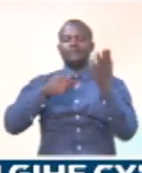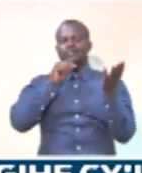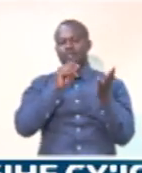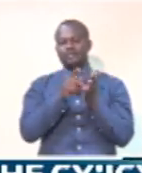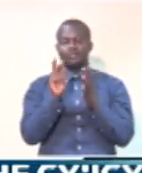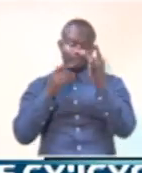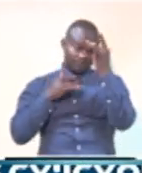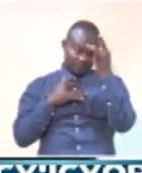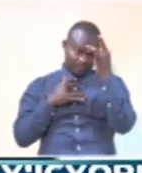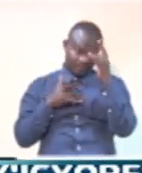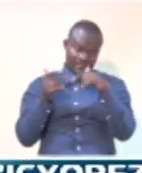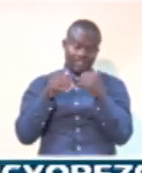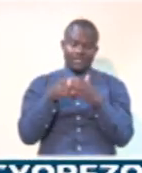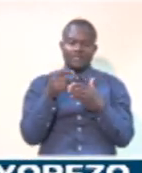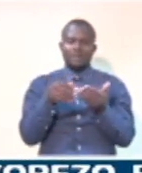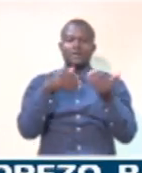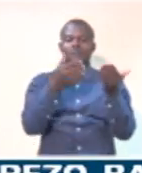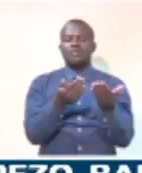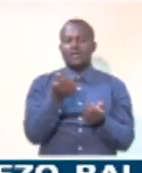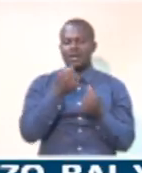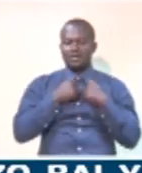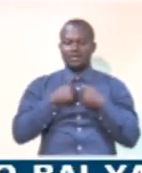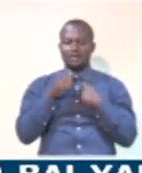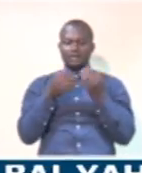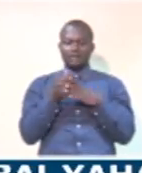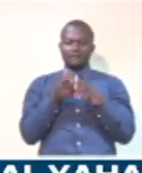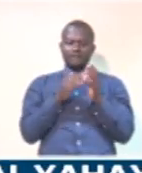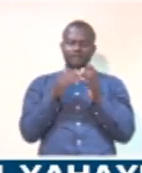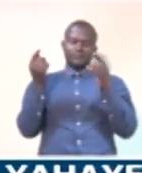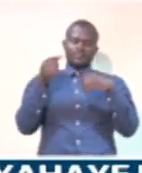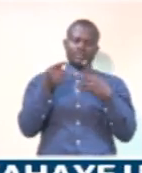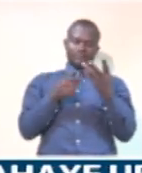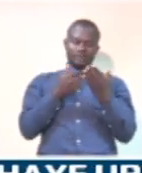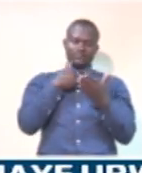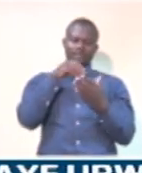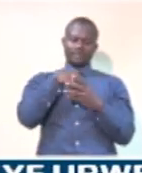ntatumize uburwayi, azana imyaka yo kugaburira abanyarwanda ariko ntatumize ibintu bifitemo